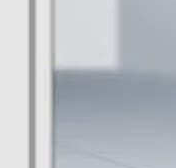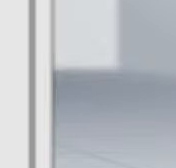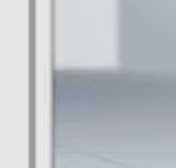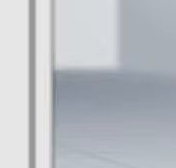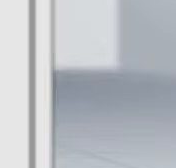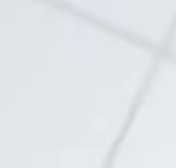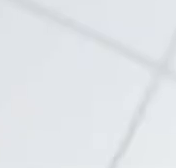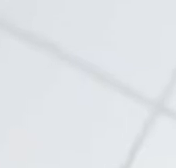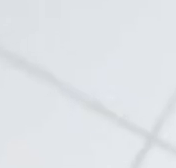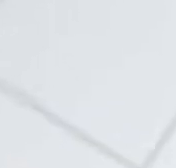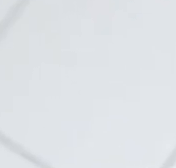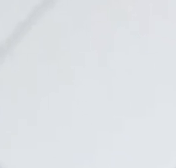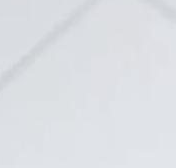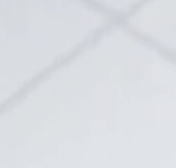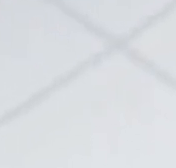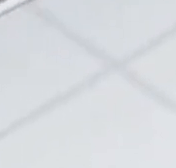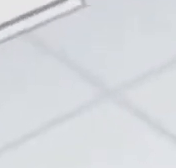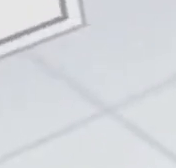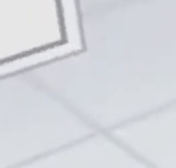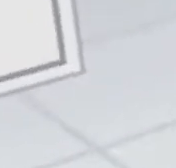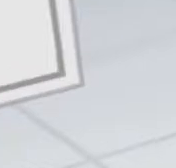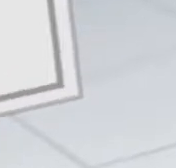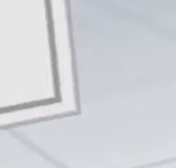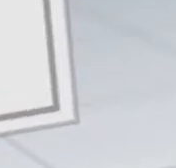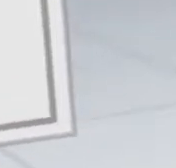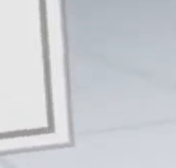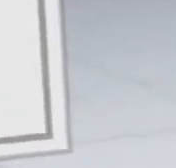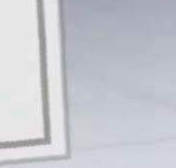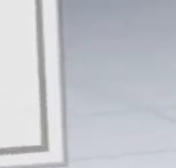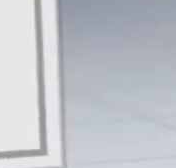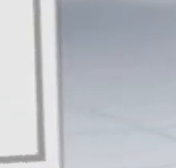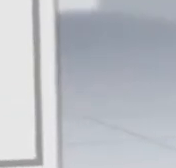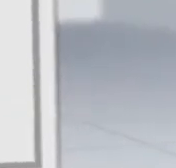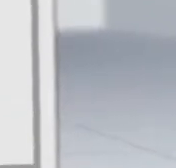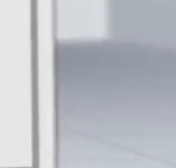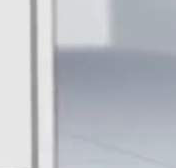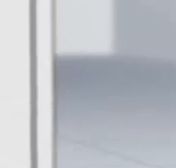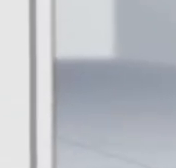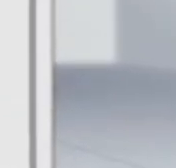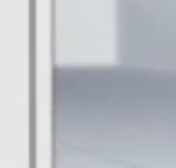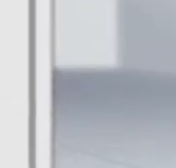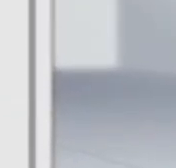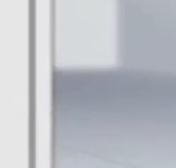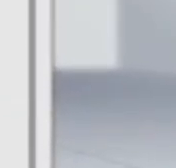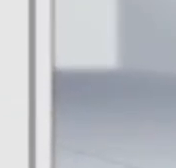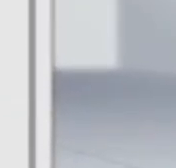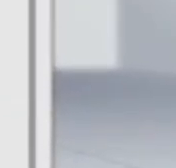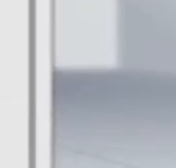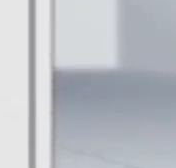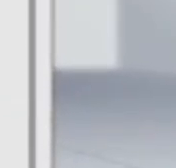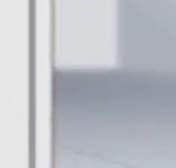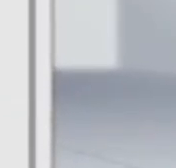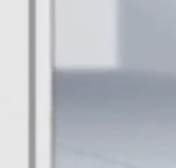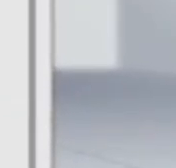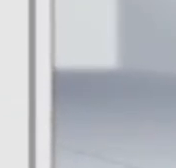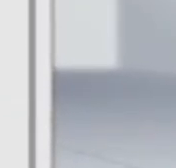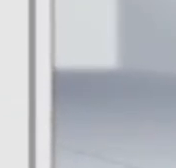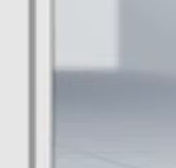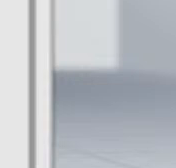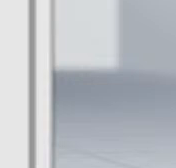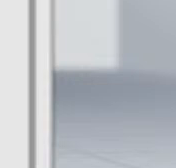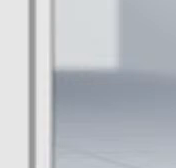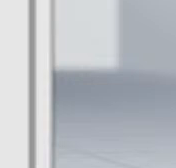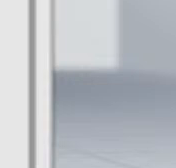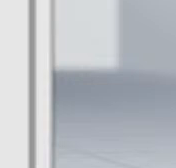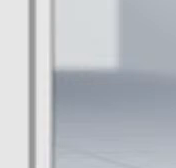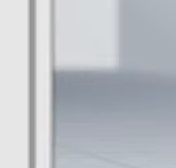ya hasla. Kwenye upande mwingine, ahadi ambazo hazijatimizwa ni ikiwemo ahadi ya kufanya ulipaji ushuru kuwa automatiki,